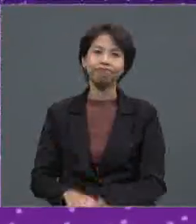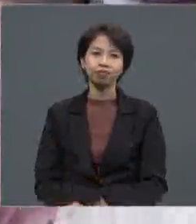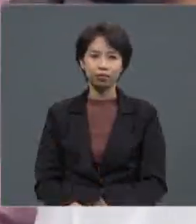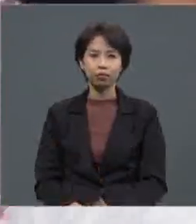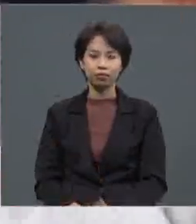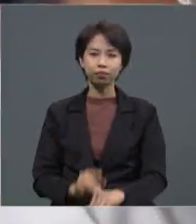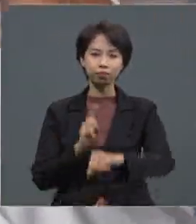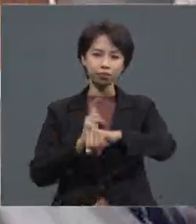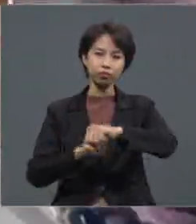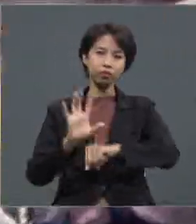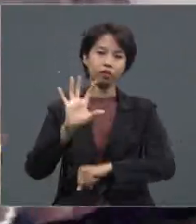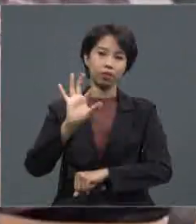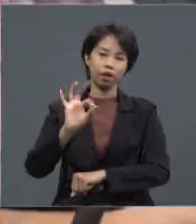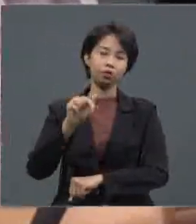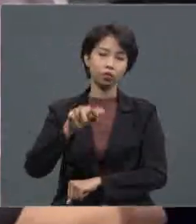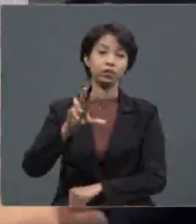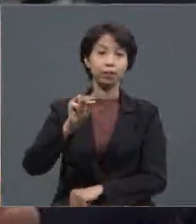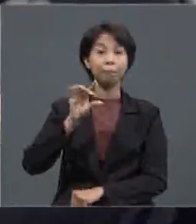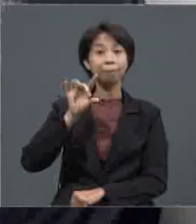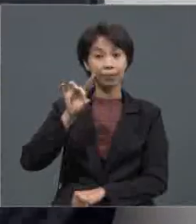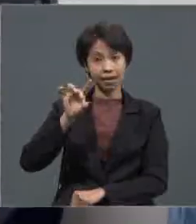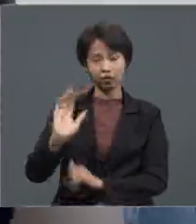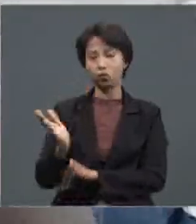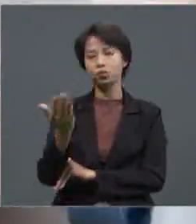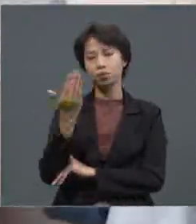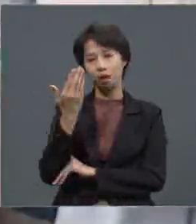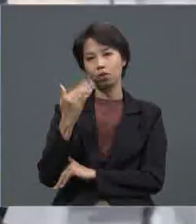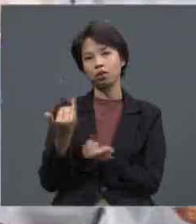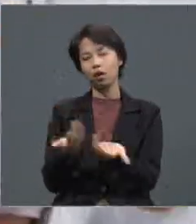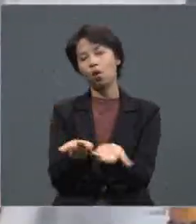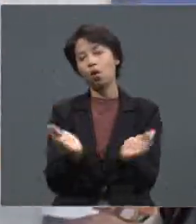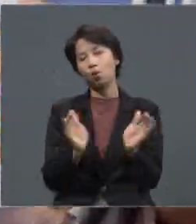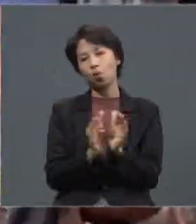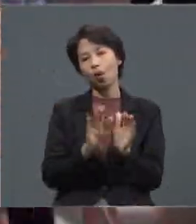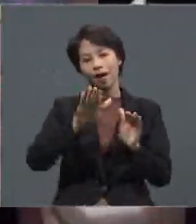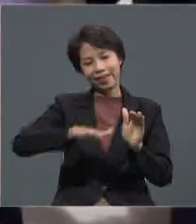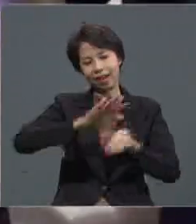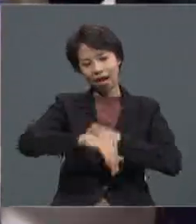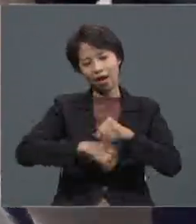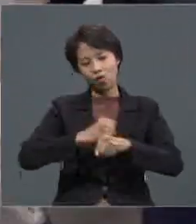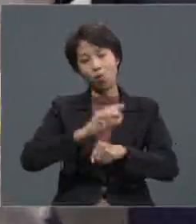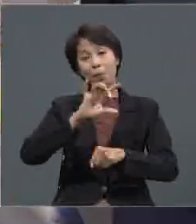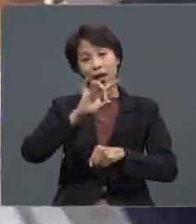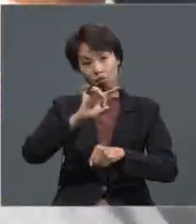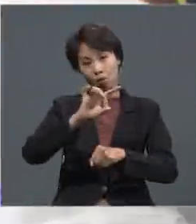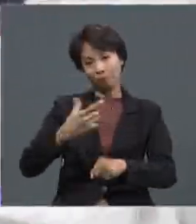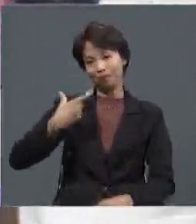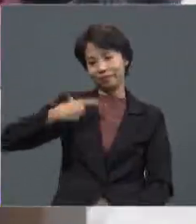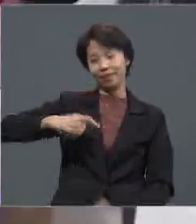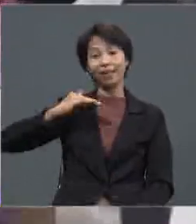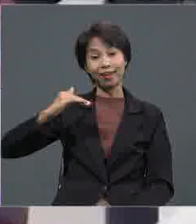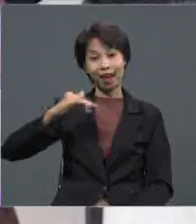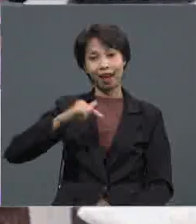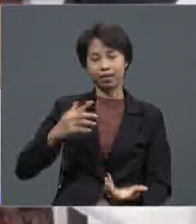า 9:38 เมื่อเช้านี้เองนะครับทางด้านครอบครัวของเด็ก8ขวบพร้อมกับทนายความได้เดินทางมา